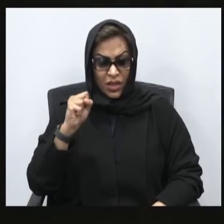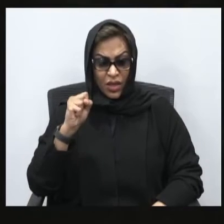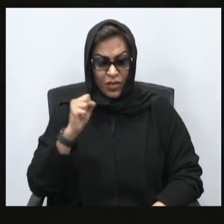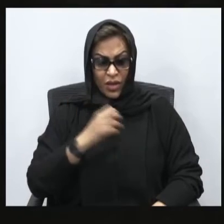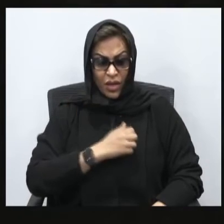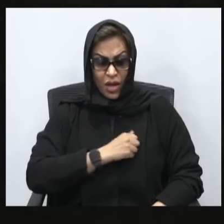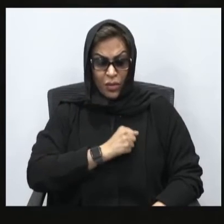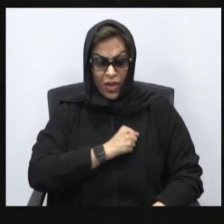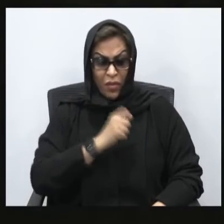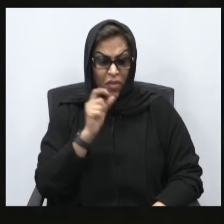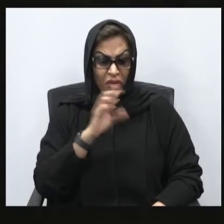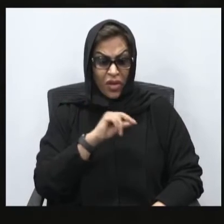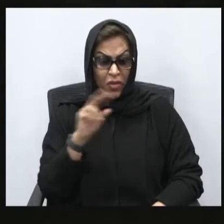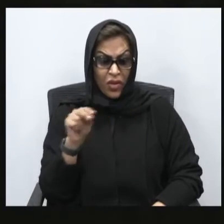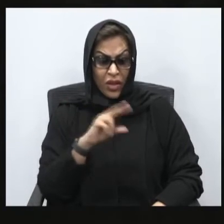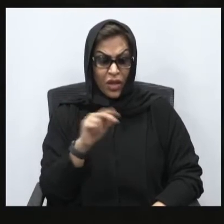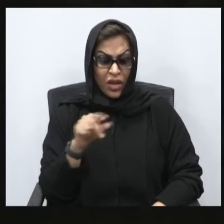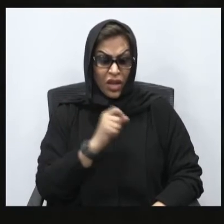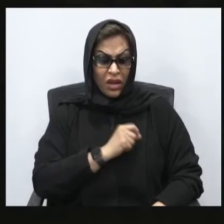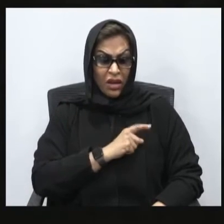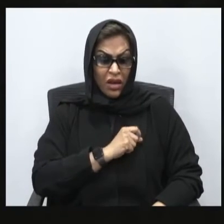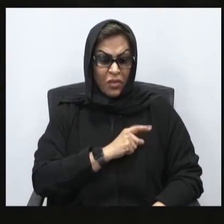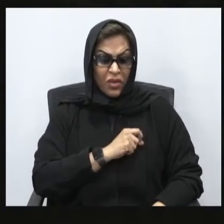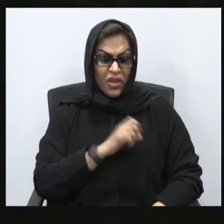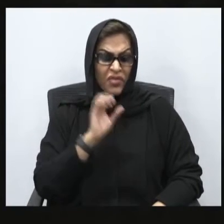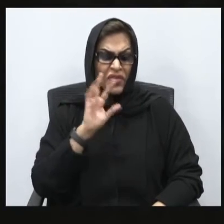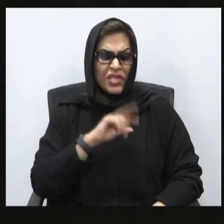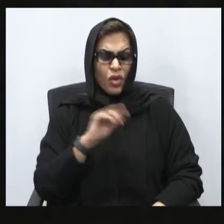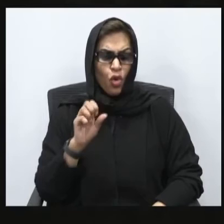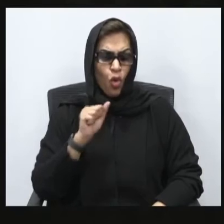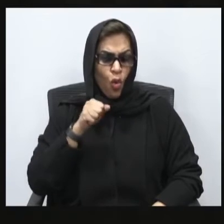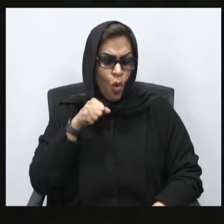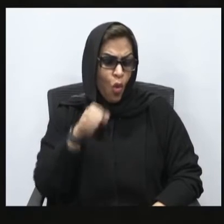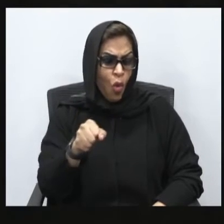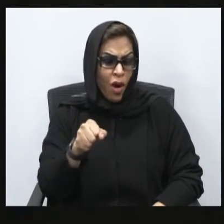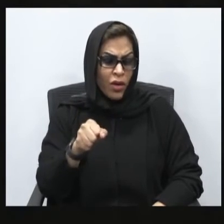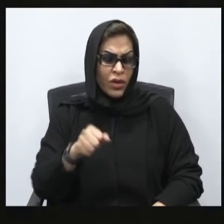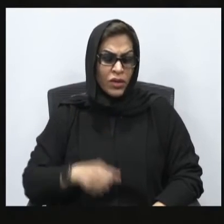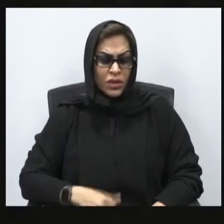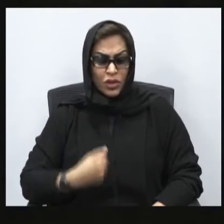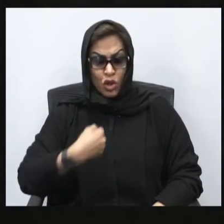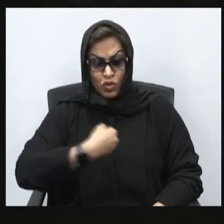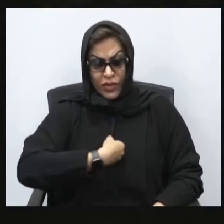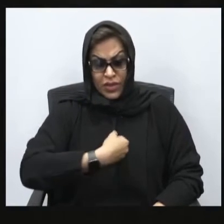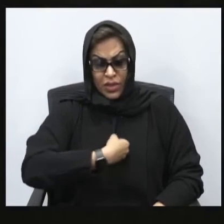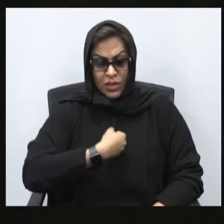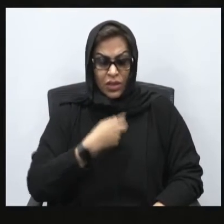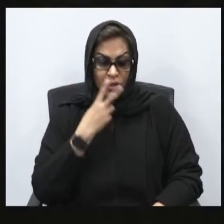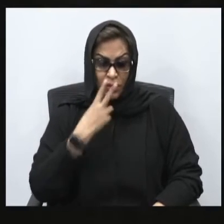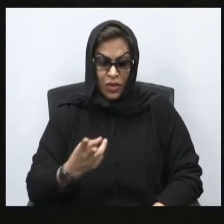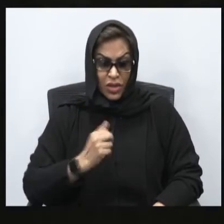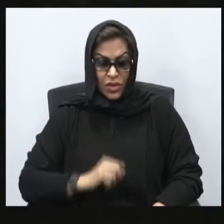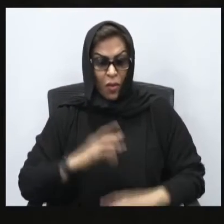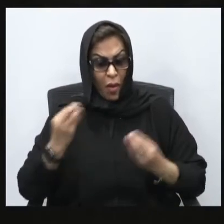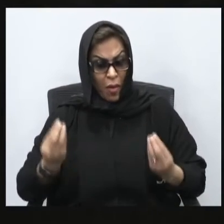هي تمثل القلب فنحن بنفس القوه نريد ان ندفع بها التجويف الصدري نطبقها